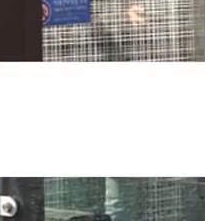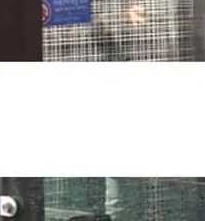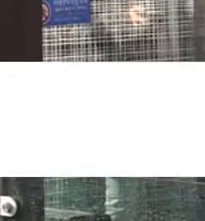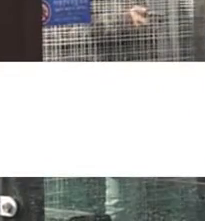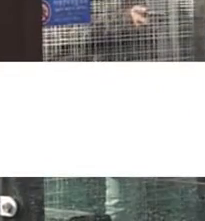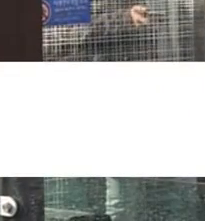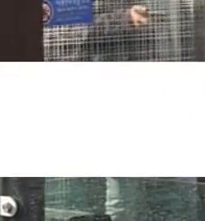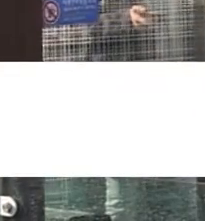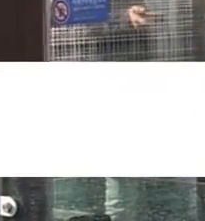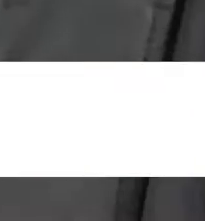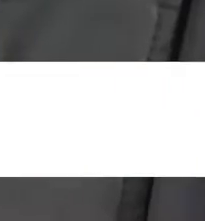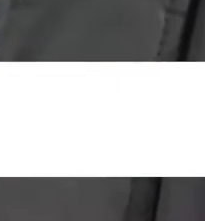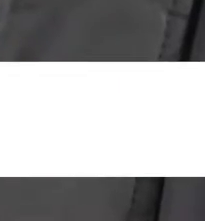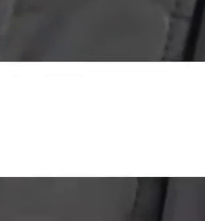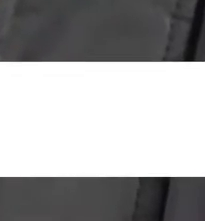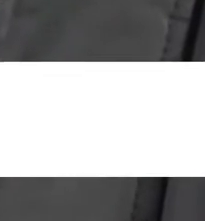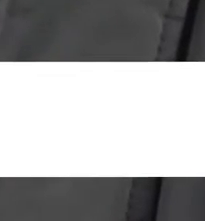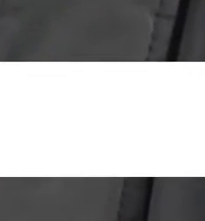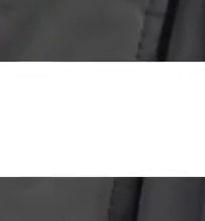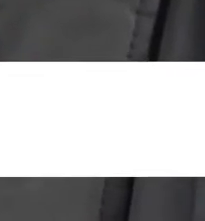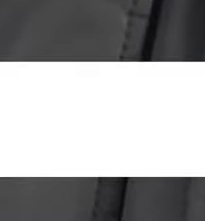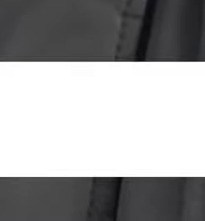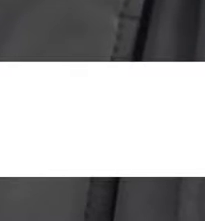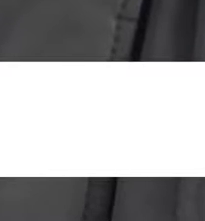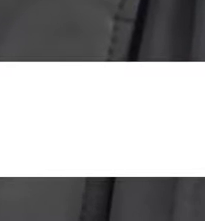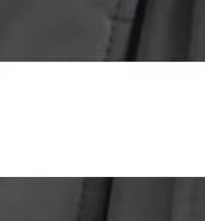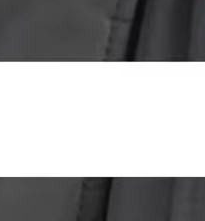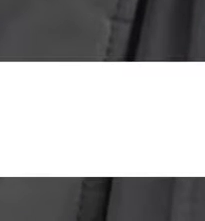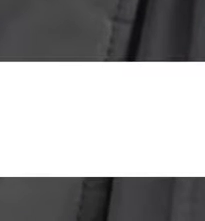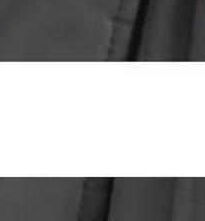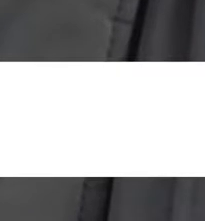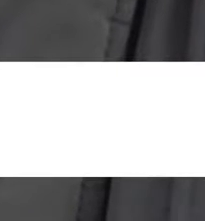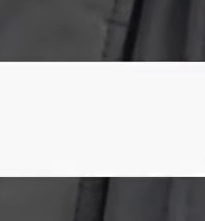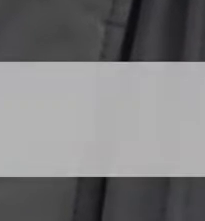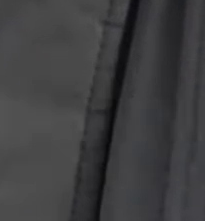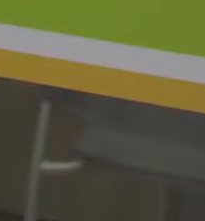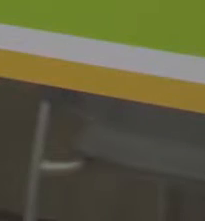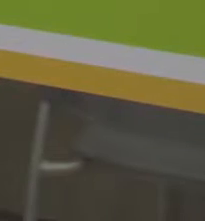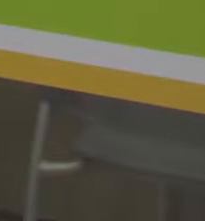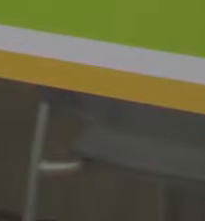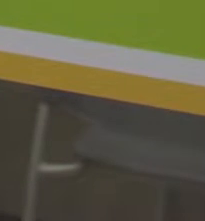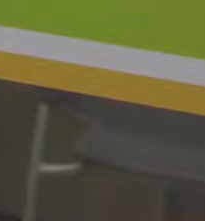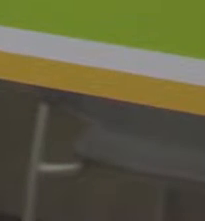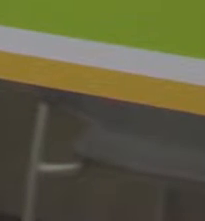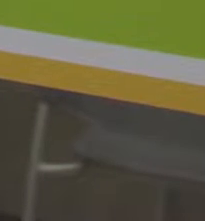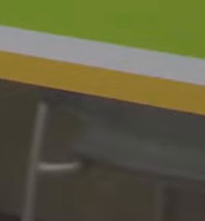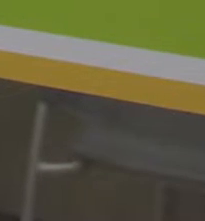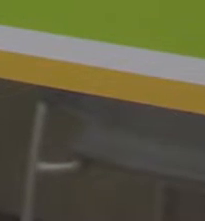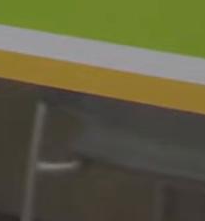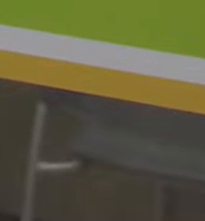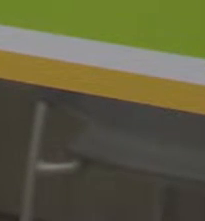강서구가 금연에 도전하는 구민들을 돕기 위해 비대면 금연 클리닉을 운영합니다.